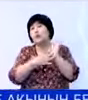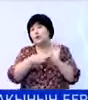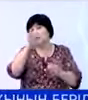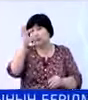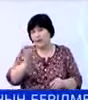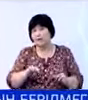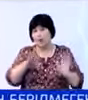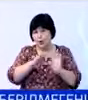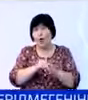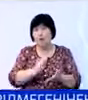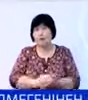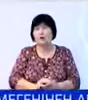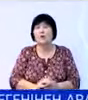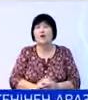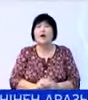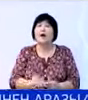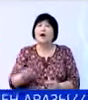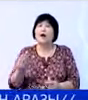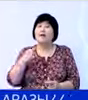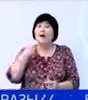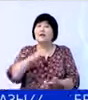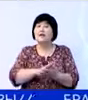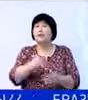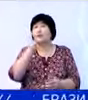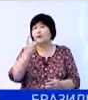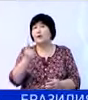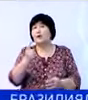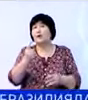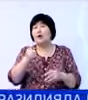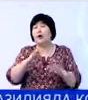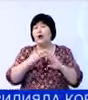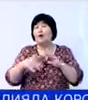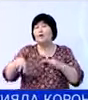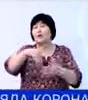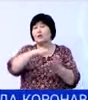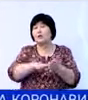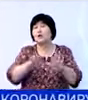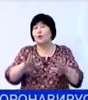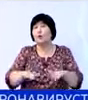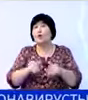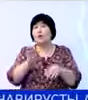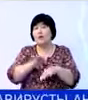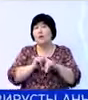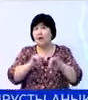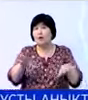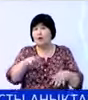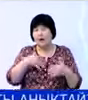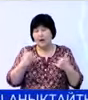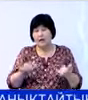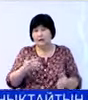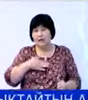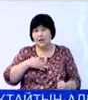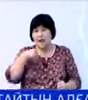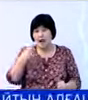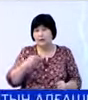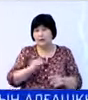3,9%-ді құрап отыр. Алдындағы айтқан жағдай бір ауданның көлемінде тіркелгендіктен орын алған болатын. Ал біздегі жаңа айтып отырған